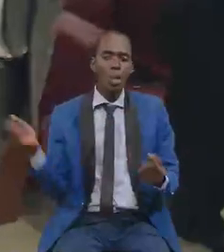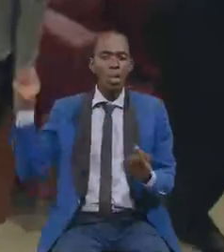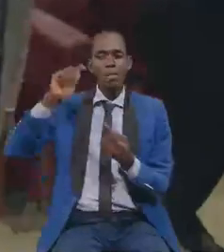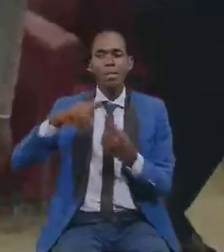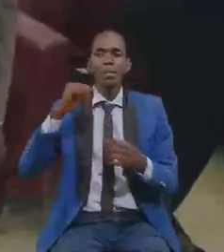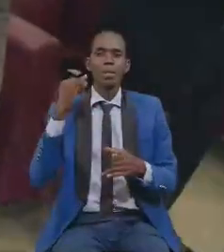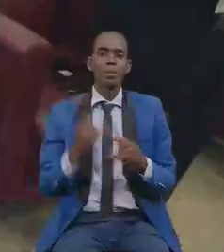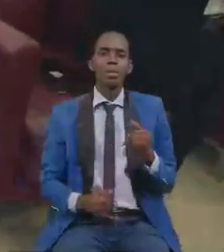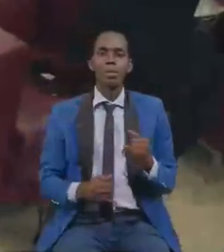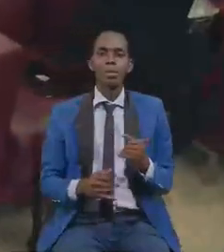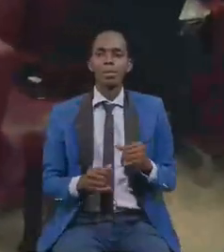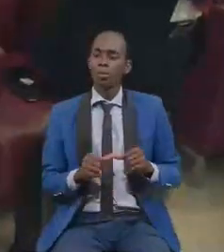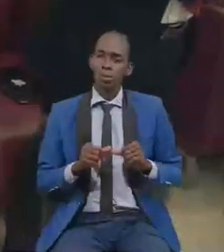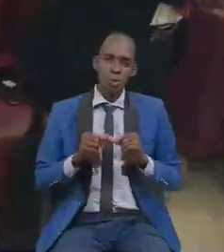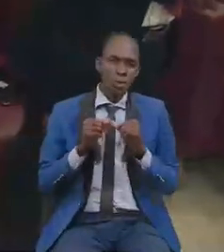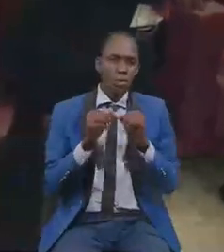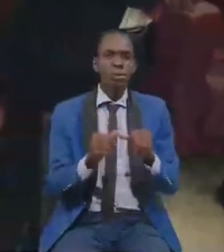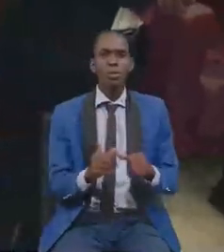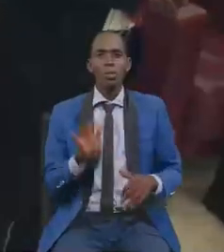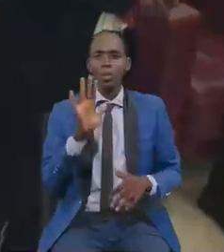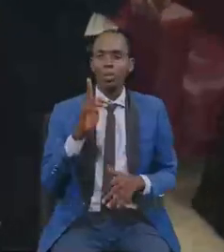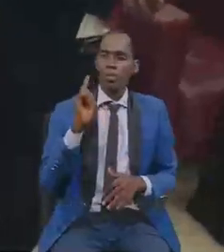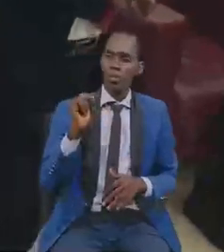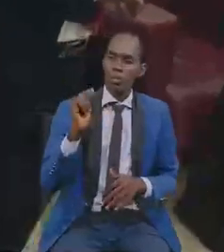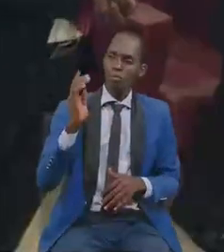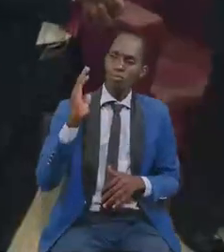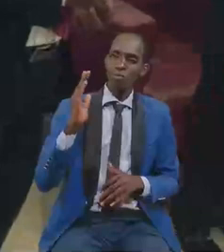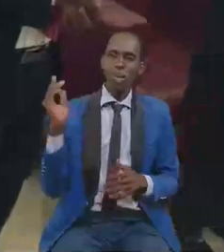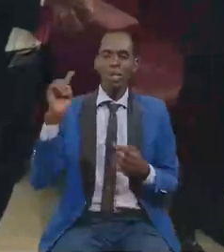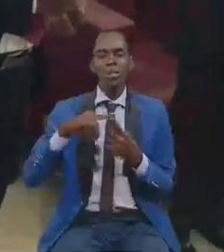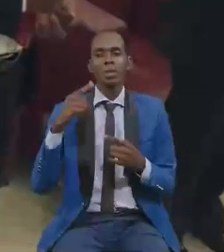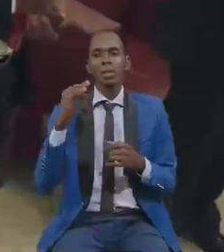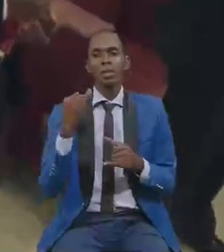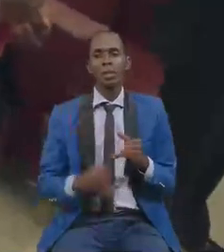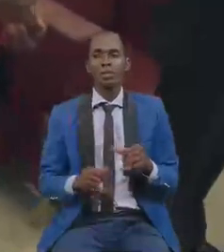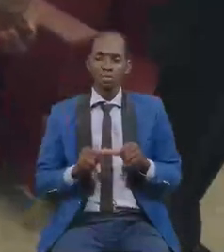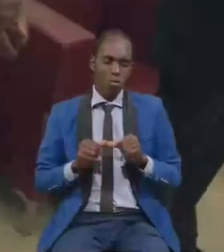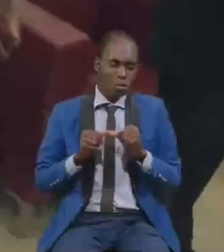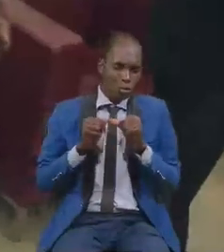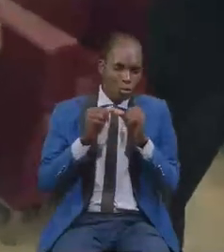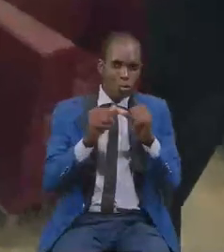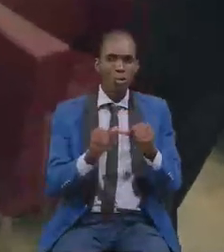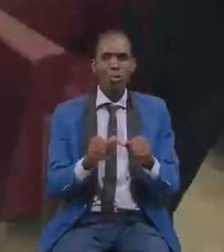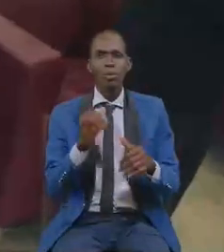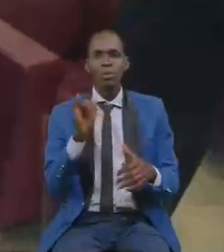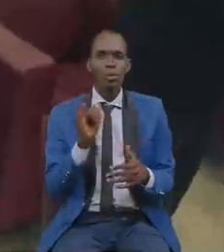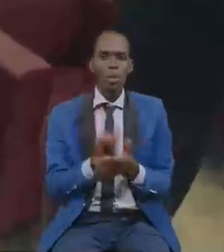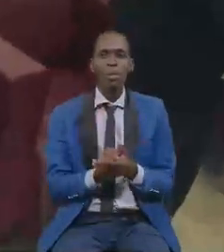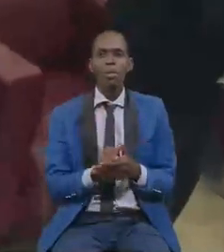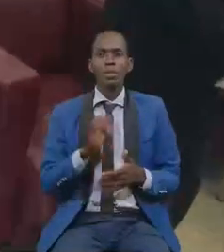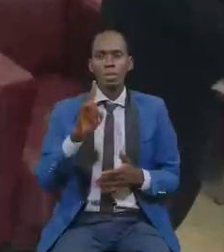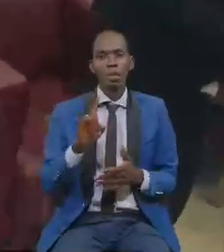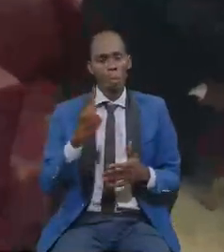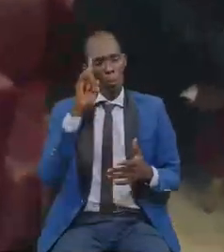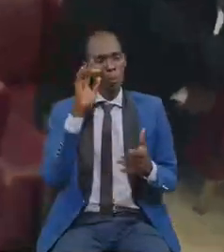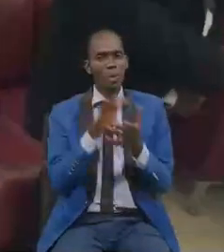la fin. Alors, retenez votre témoignage jusqu'à la fin. Retenez fermement votre conviction jusqu'à la fin.